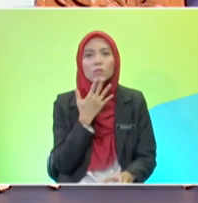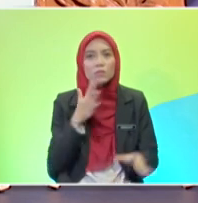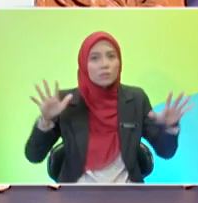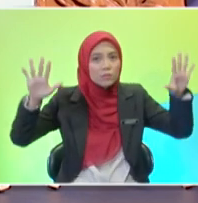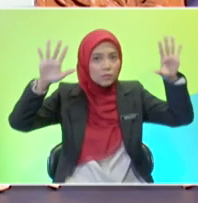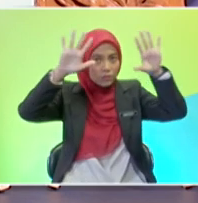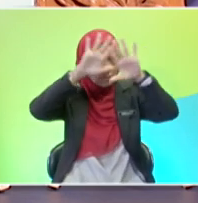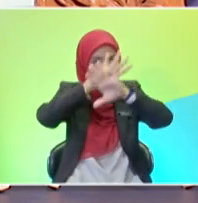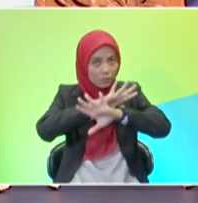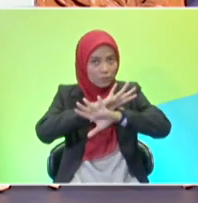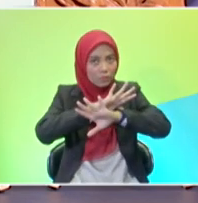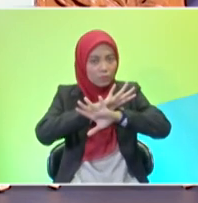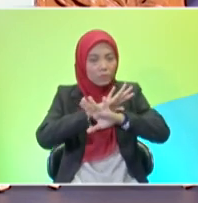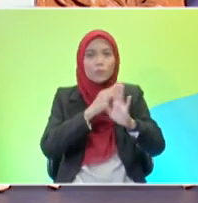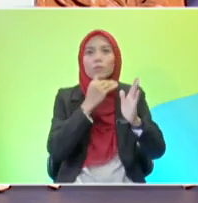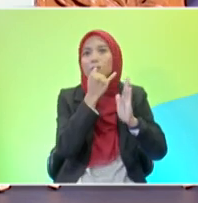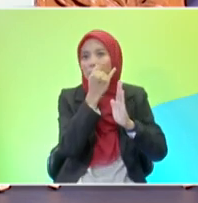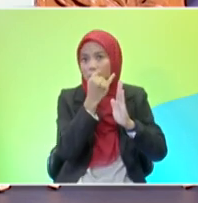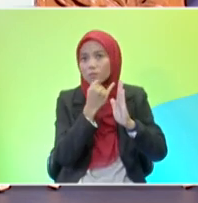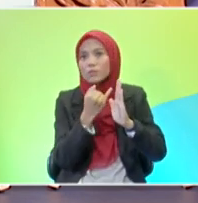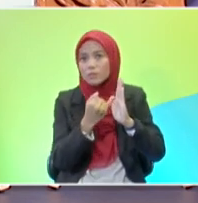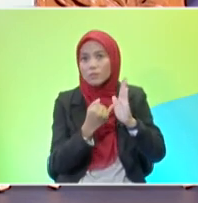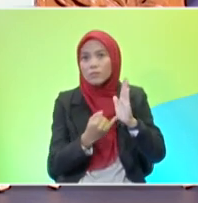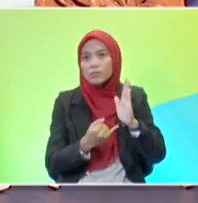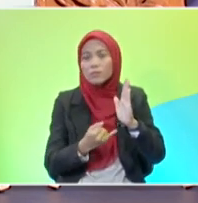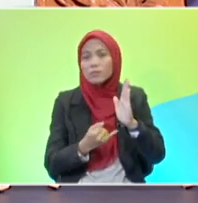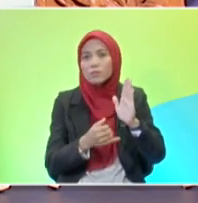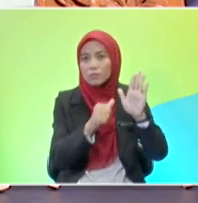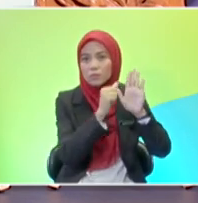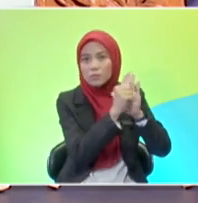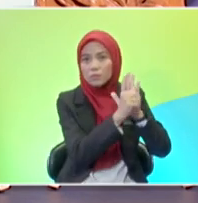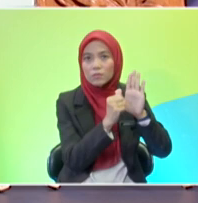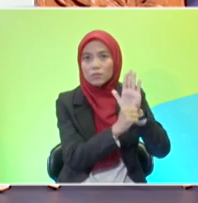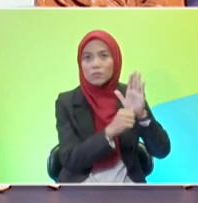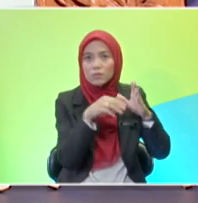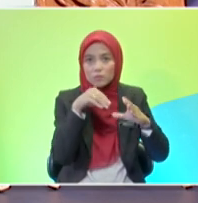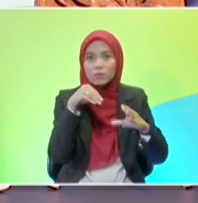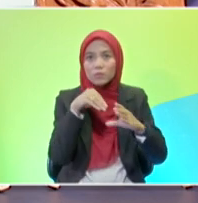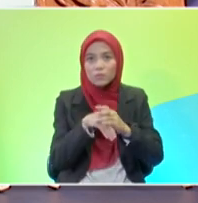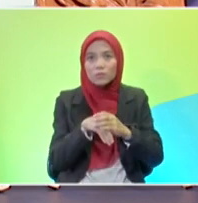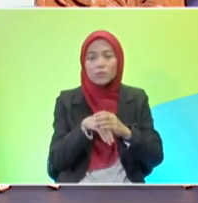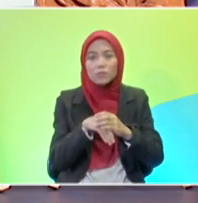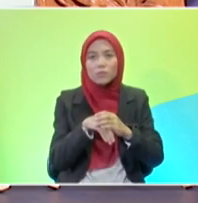bahagia atau pun bagian ukiran motif tuh bagian dalam belakang